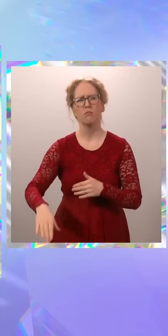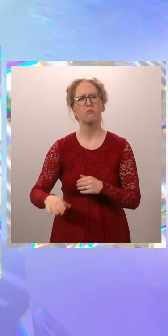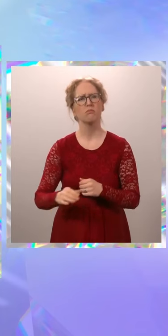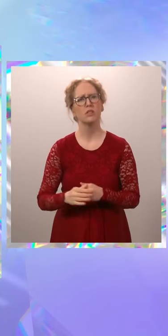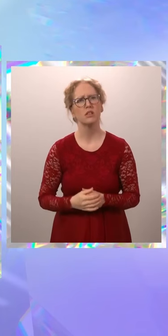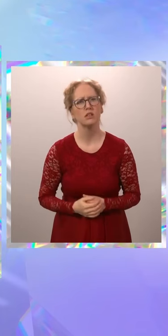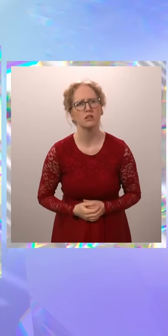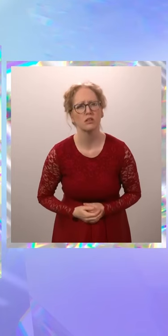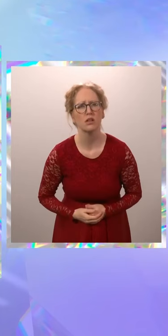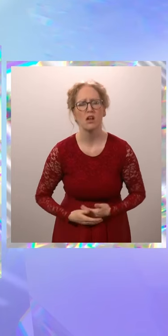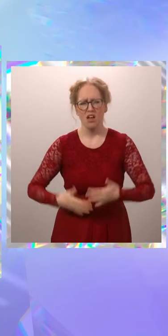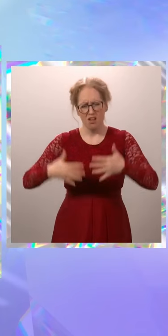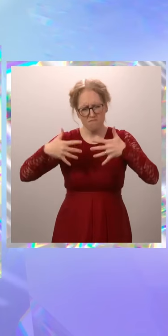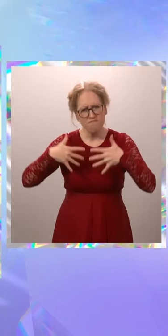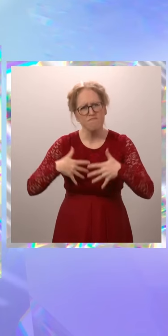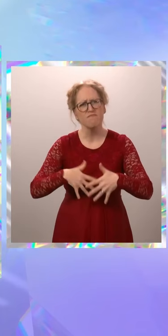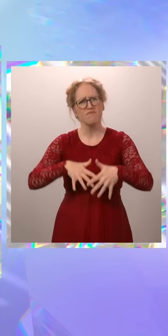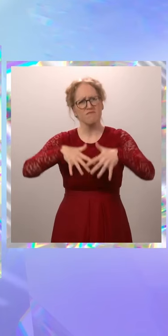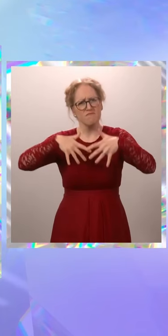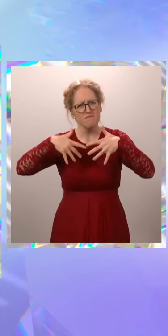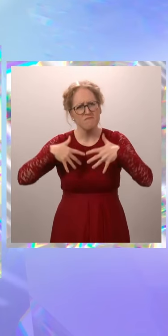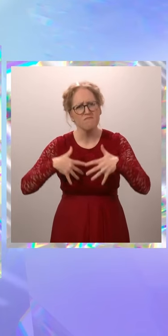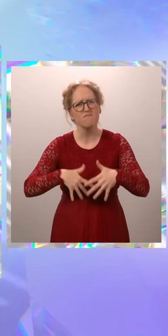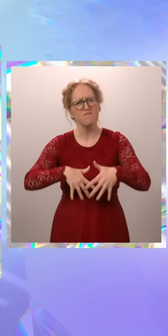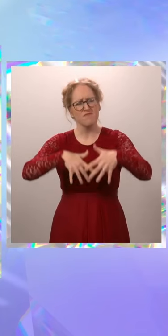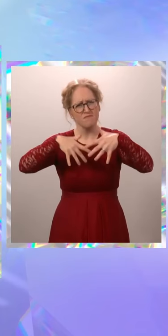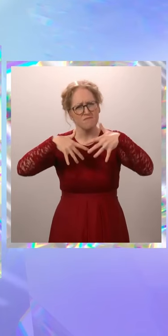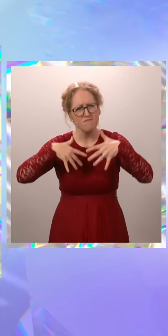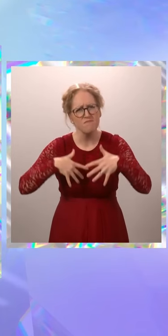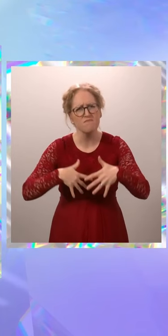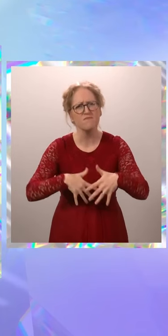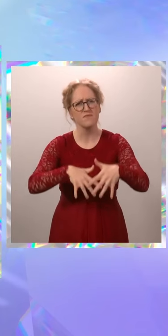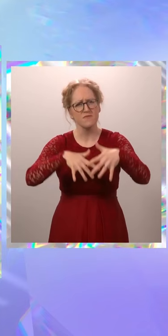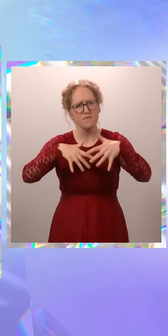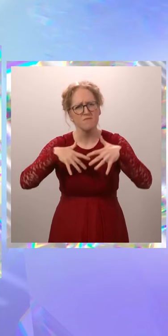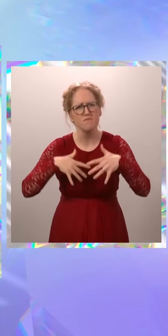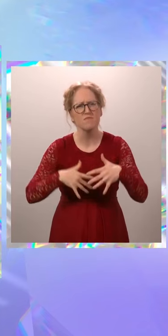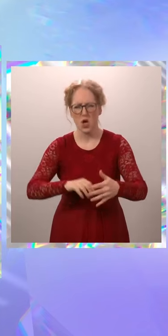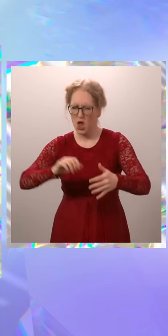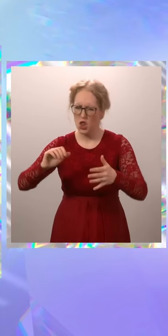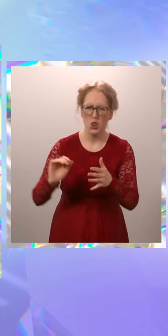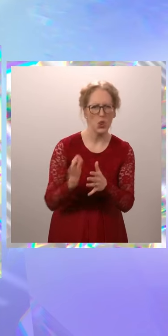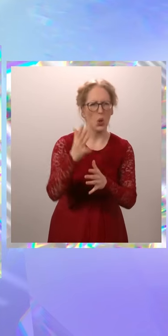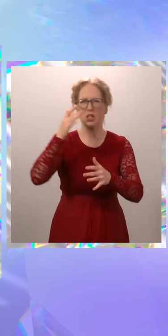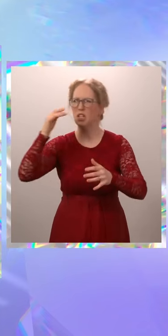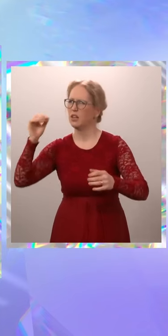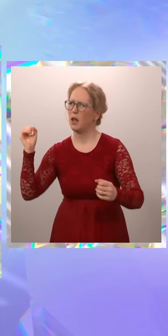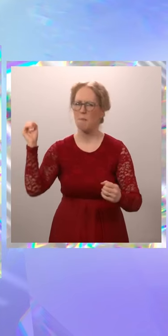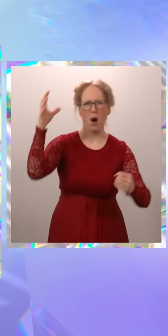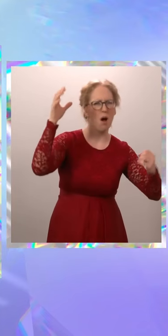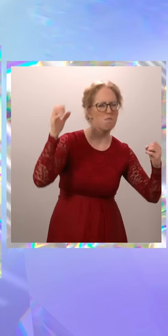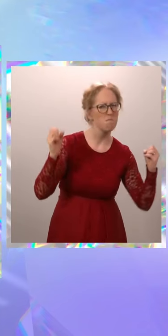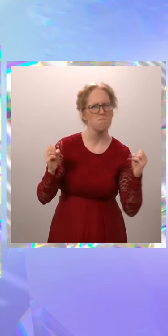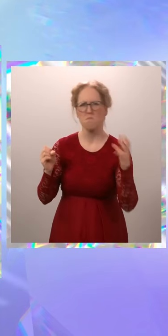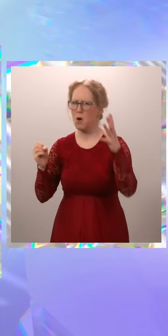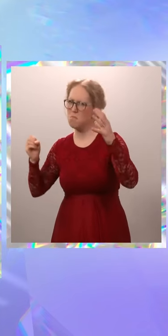Tammoimme marssimme kahden, tulta löi taivas ja maa.